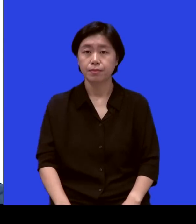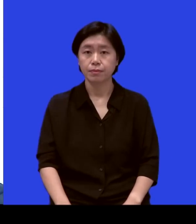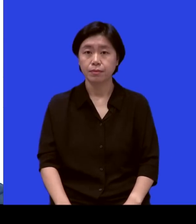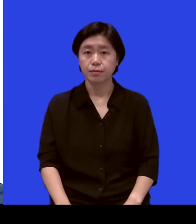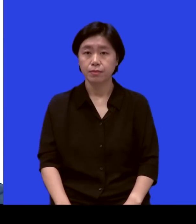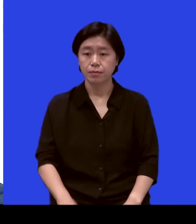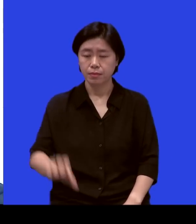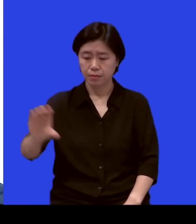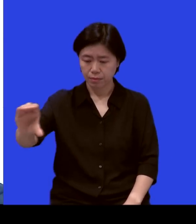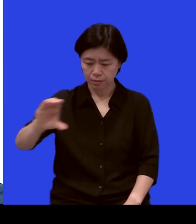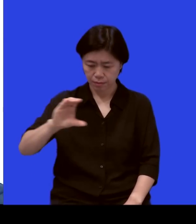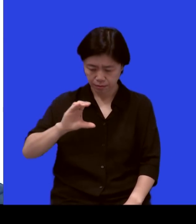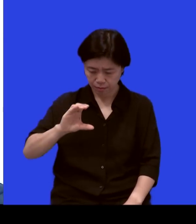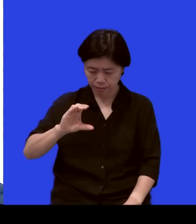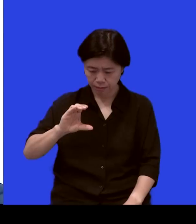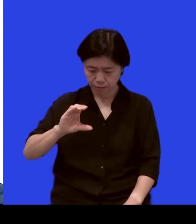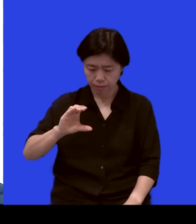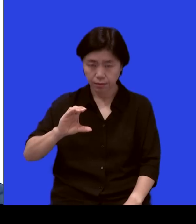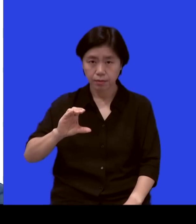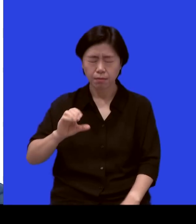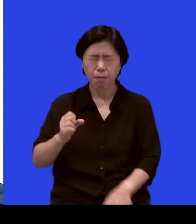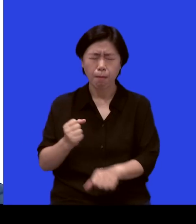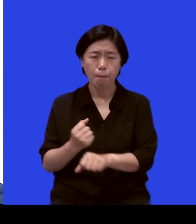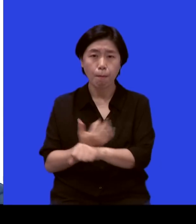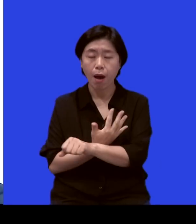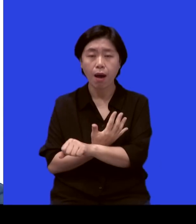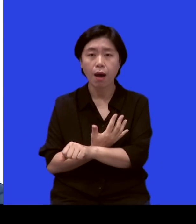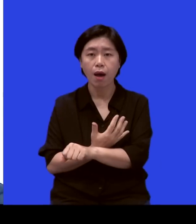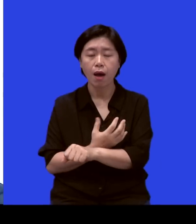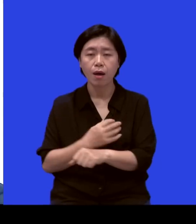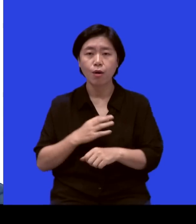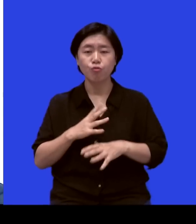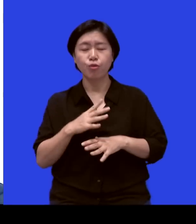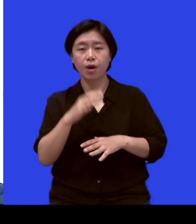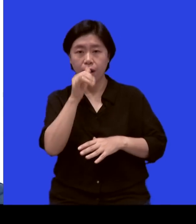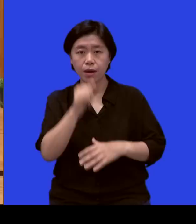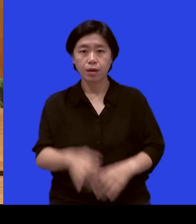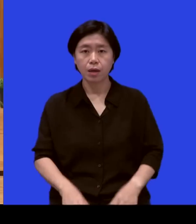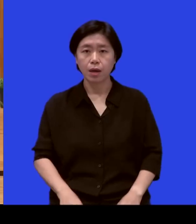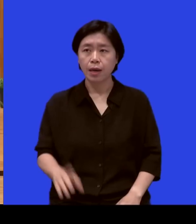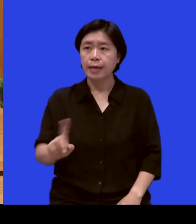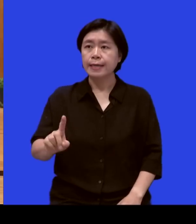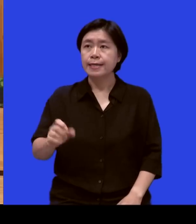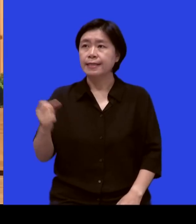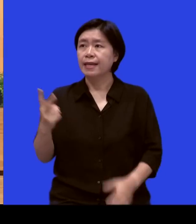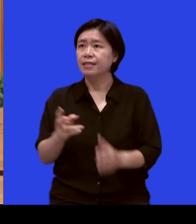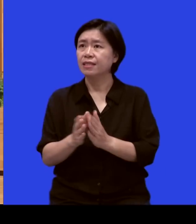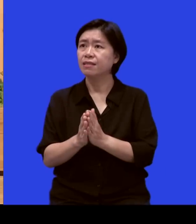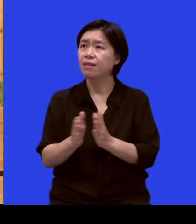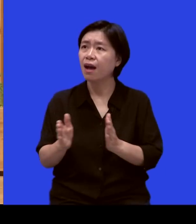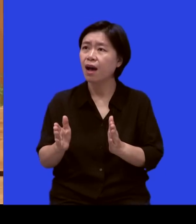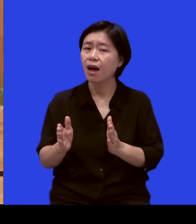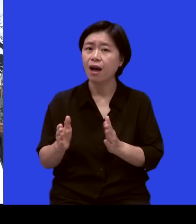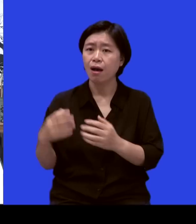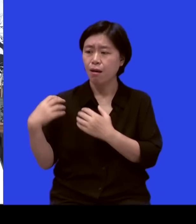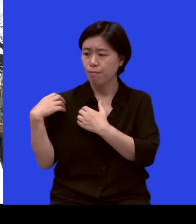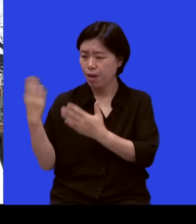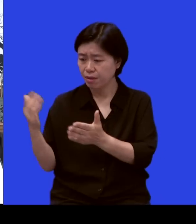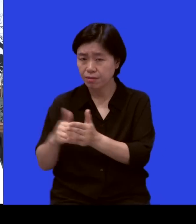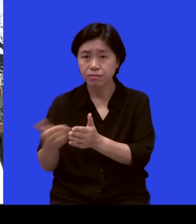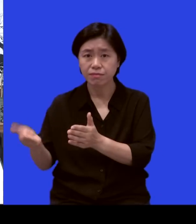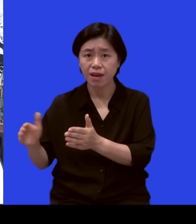두렵더라고요. 그리고 소름이 확 돋더라고요. 야, 이거 큰일 났구나. 이거 다시 시작해야 되나? 기도 응답이죠, 뭐.